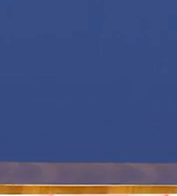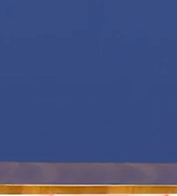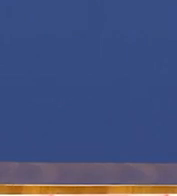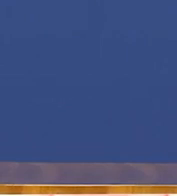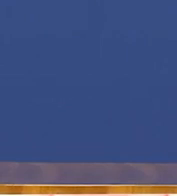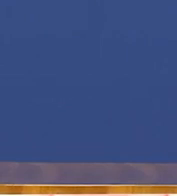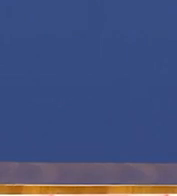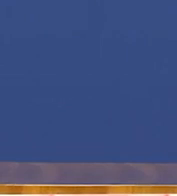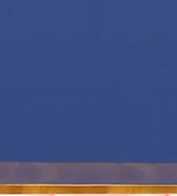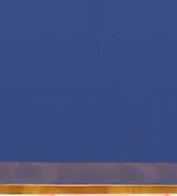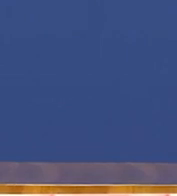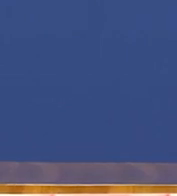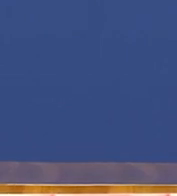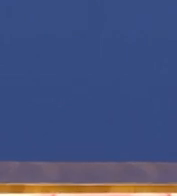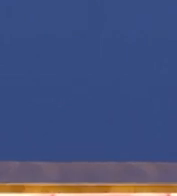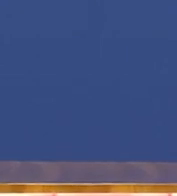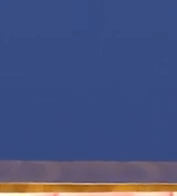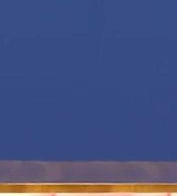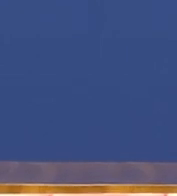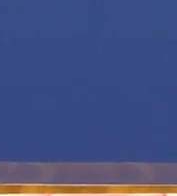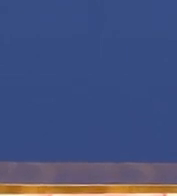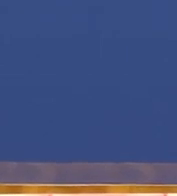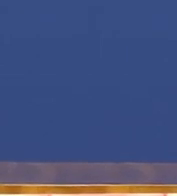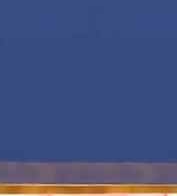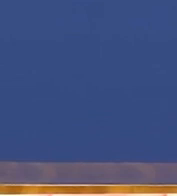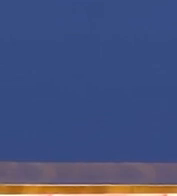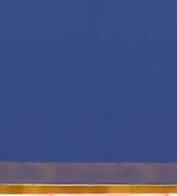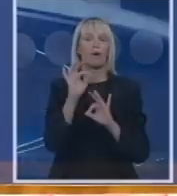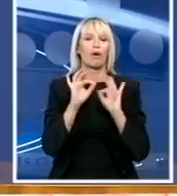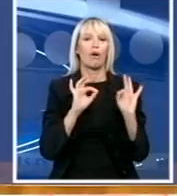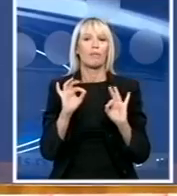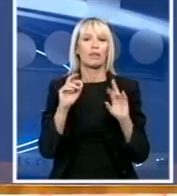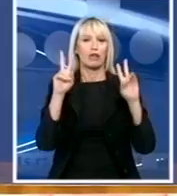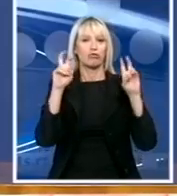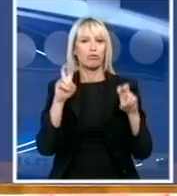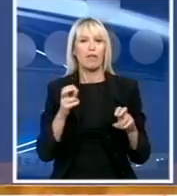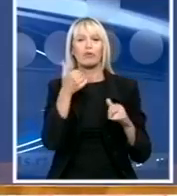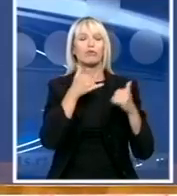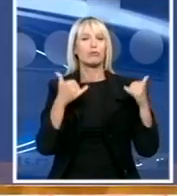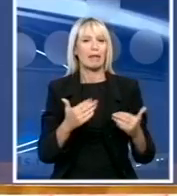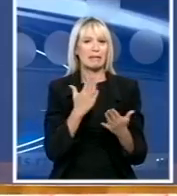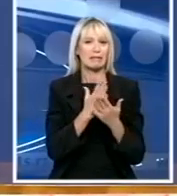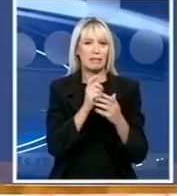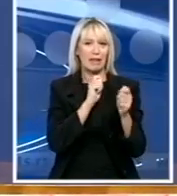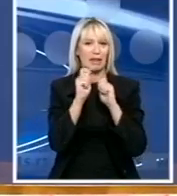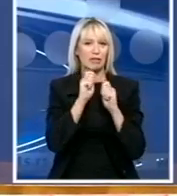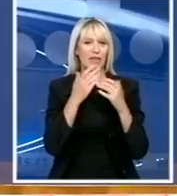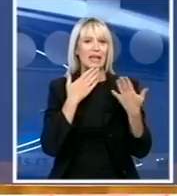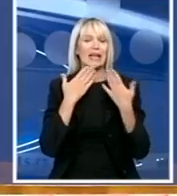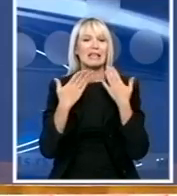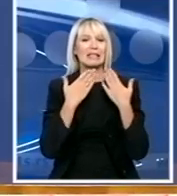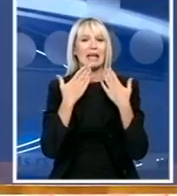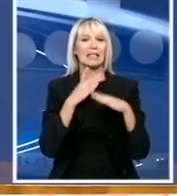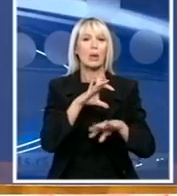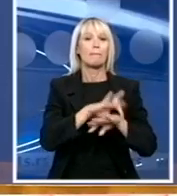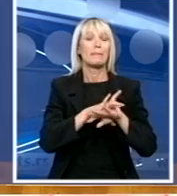dr. Tiodorović da prokomentarišu i ove aktualne teme o kojima se danas razgovaralo na sastanku Medicinskog kriznog